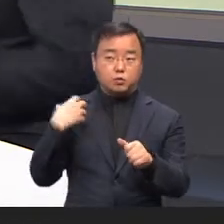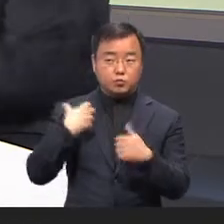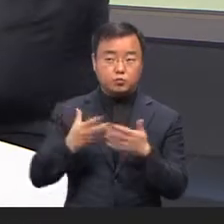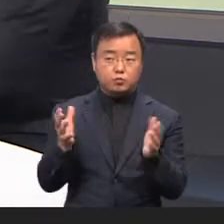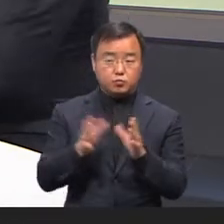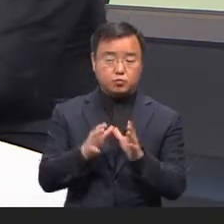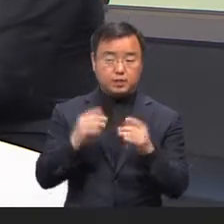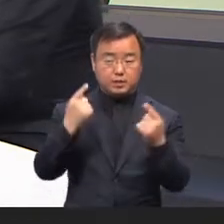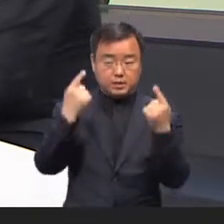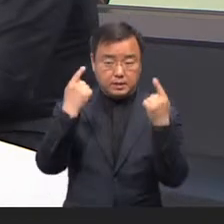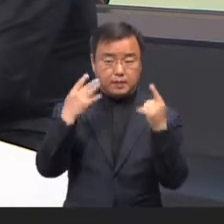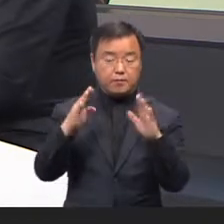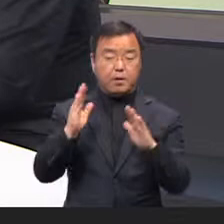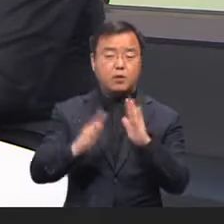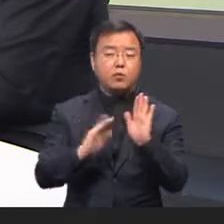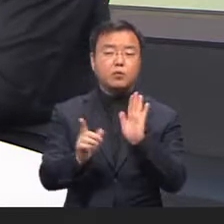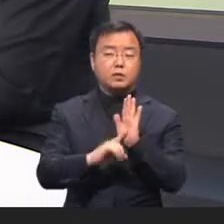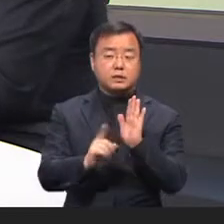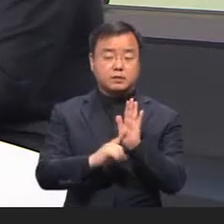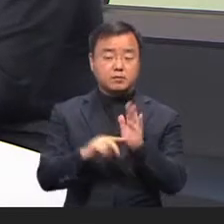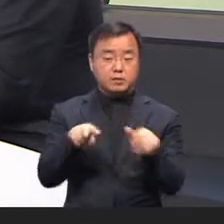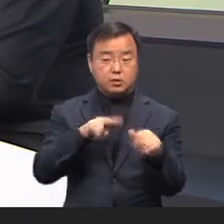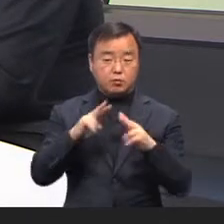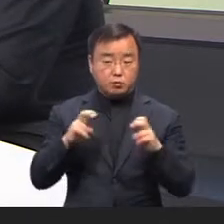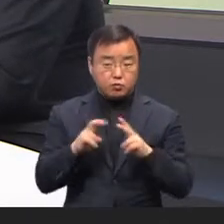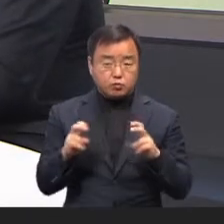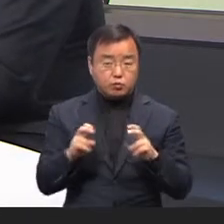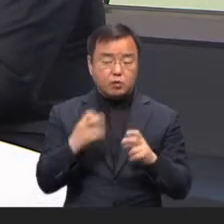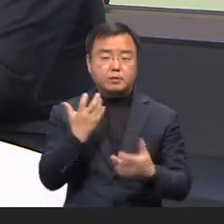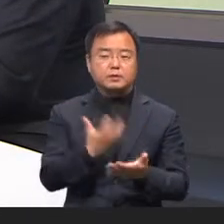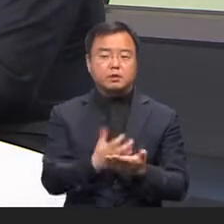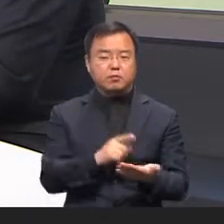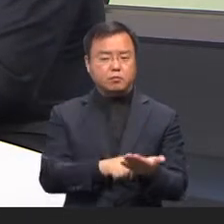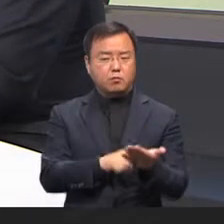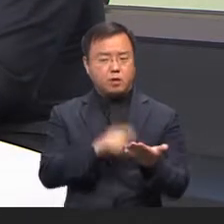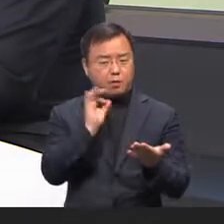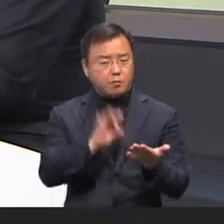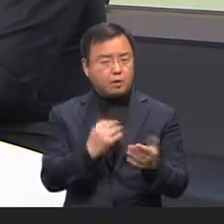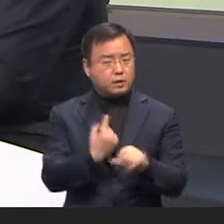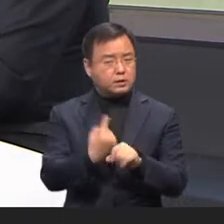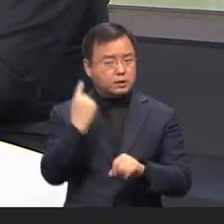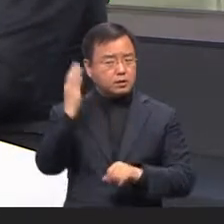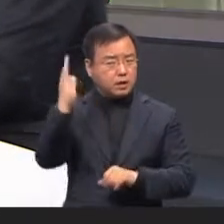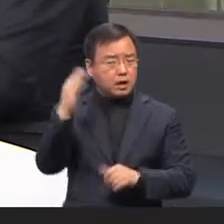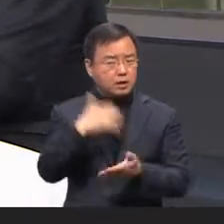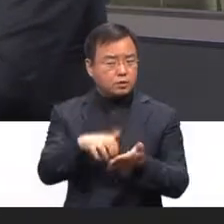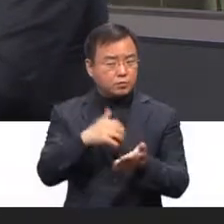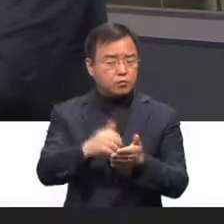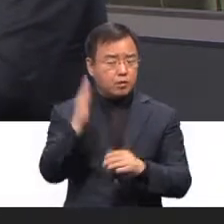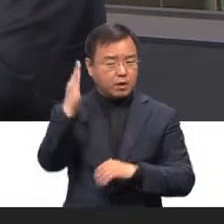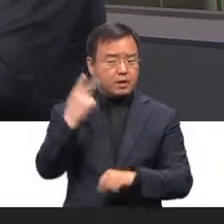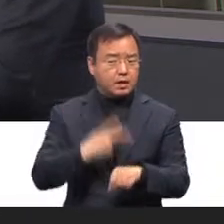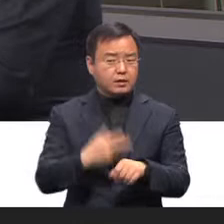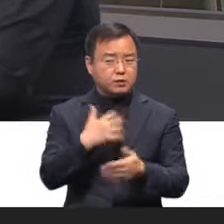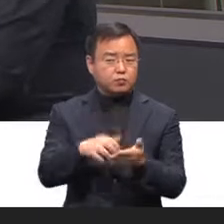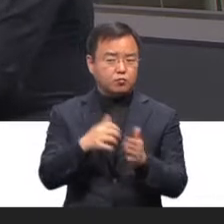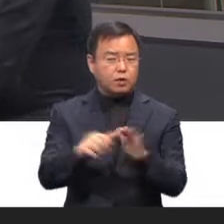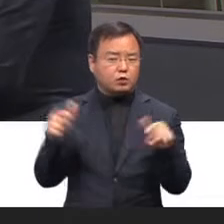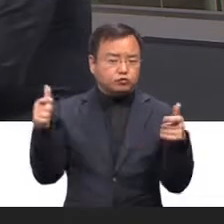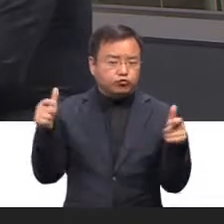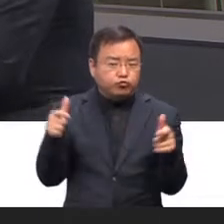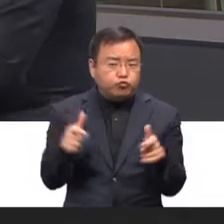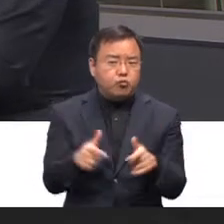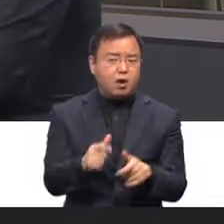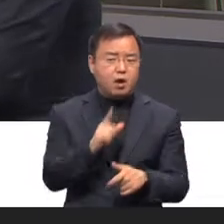공시정보 분석 자료를 내놨습니다 그랬을 때 그 결과를 보니까 작년대비 뭐 강의수 라든가 강사 수가 대거 줄었다는